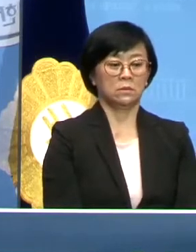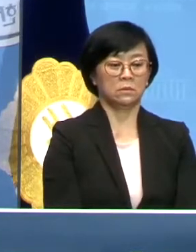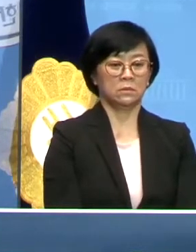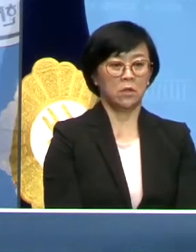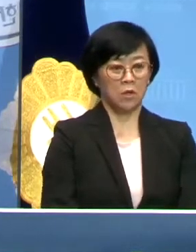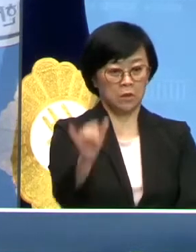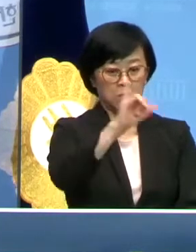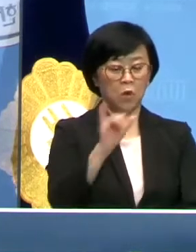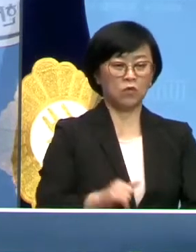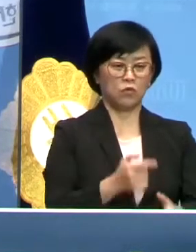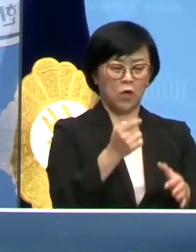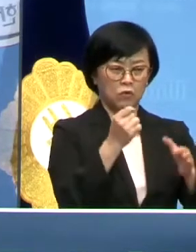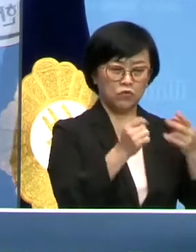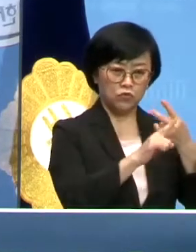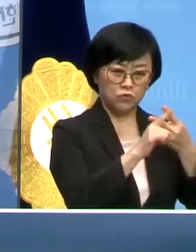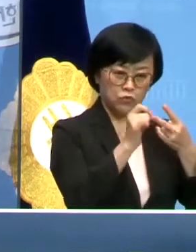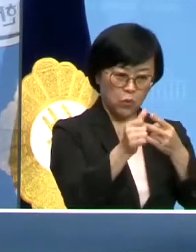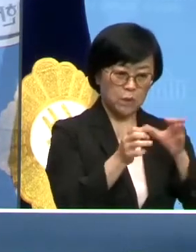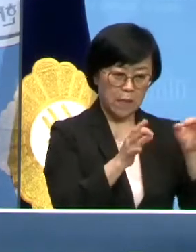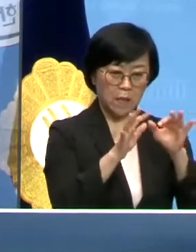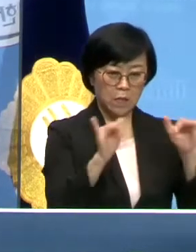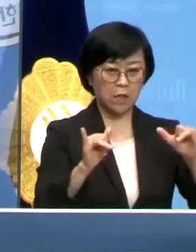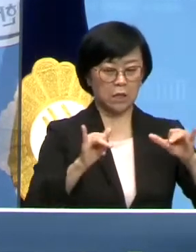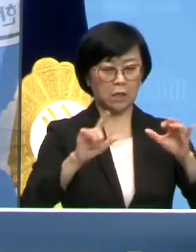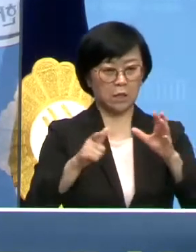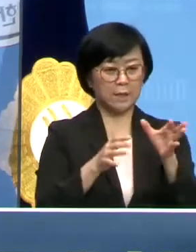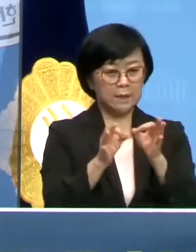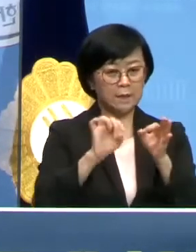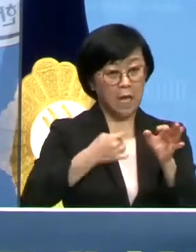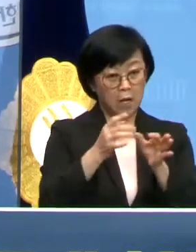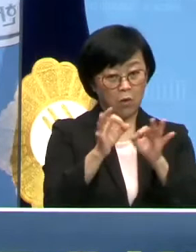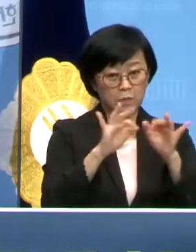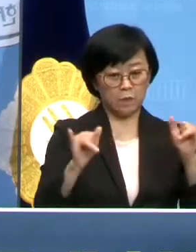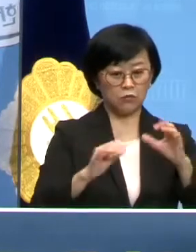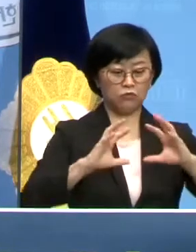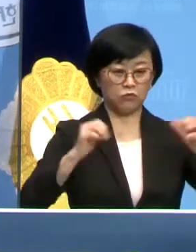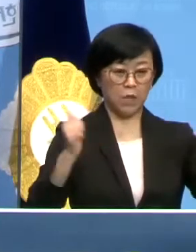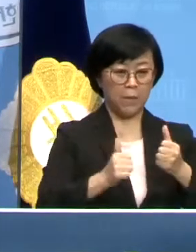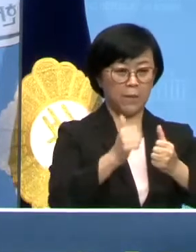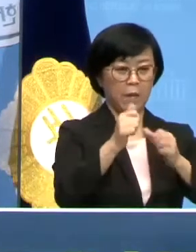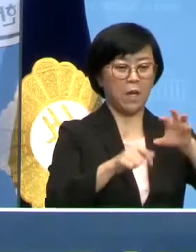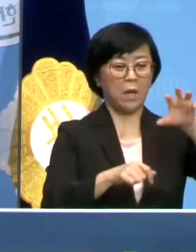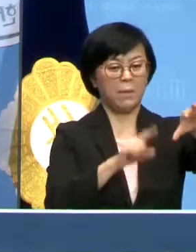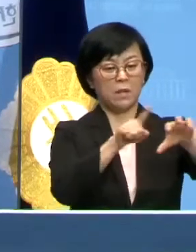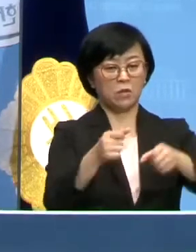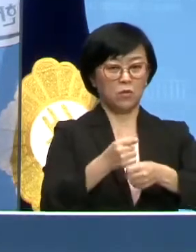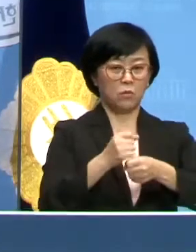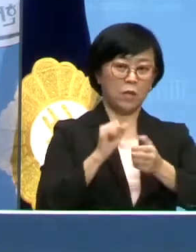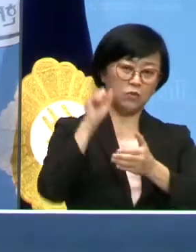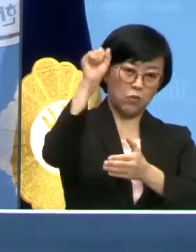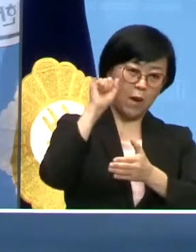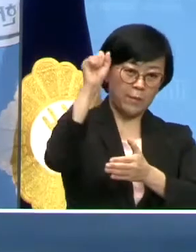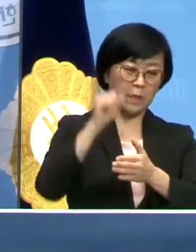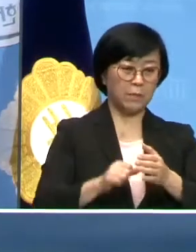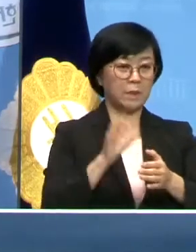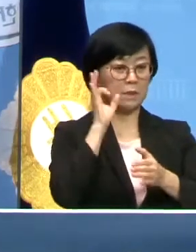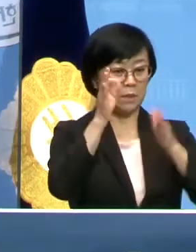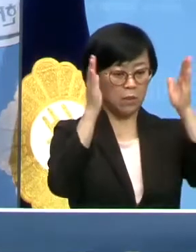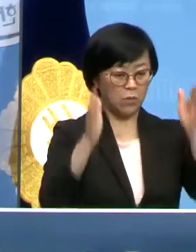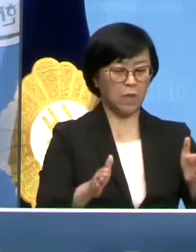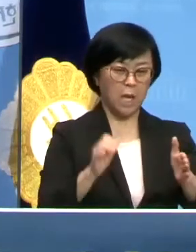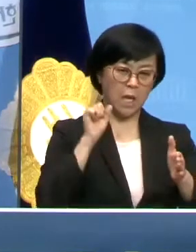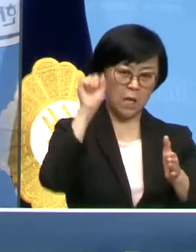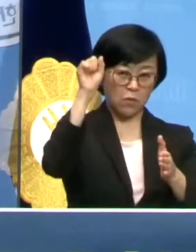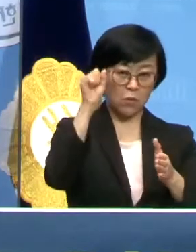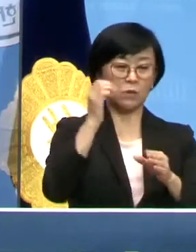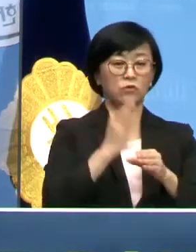지금 전국의 중소상인 자영업자들은 국회 앞에서 자영업 민생 옷 법 통과를 촉구하며 열흘 넘게 노숙